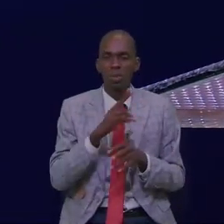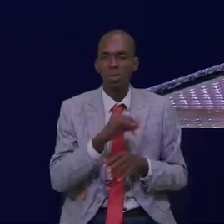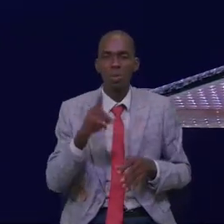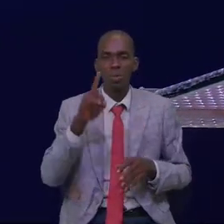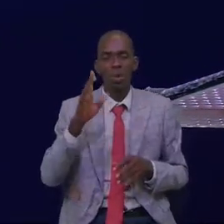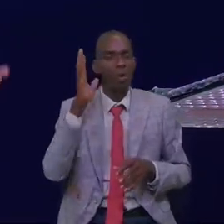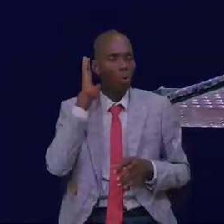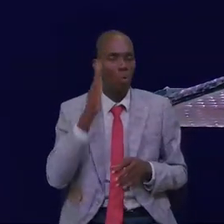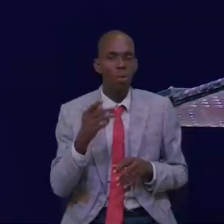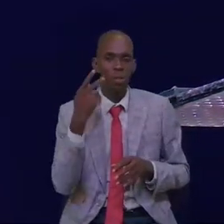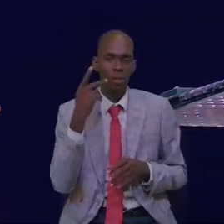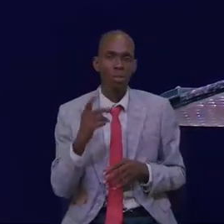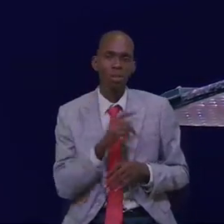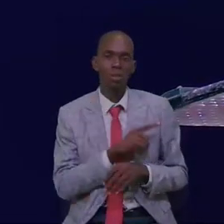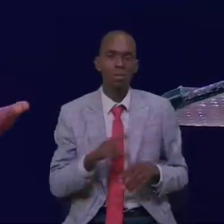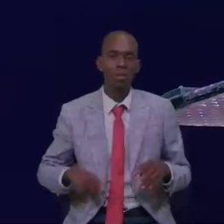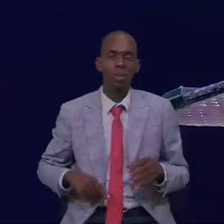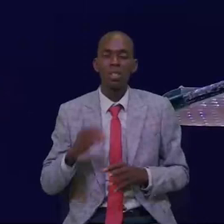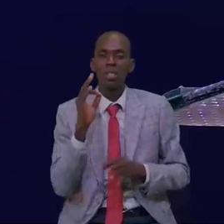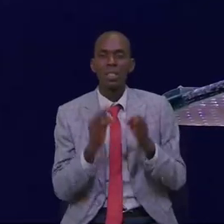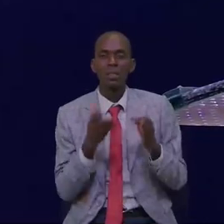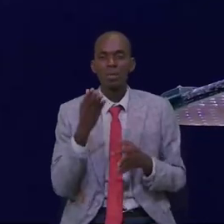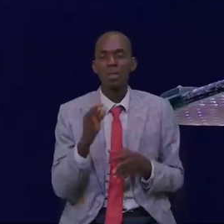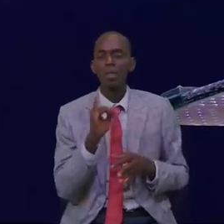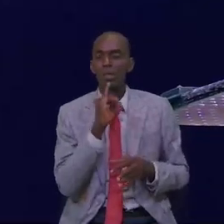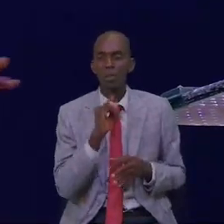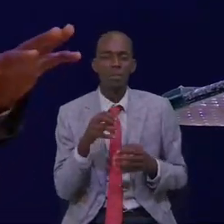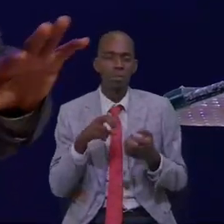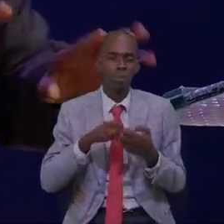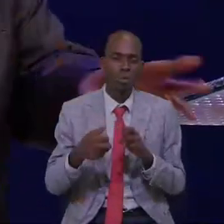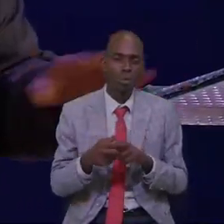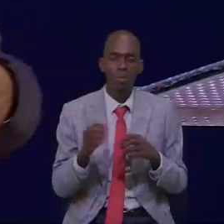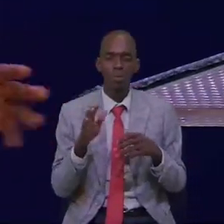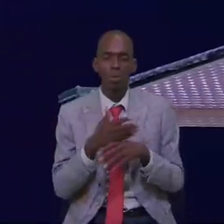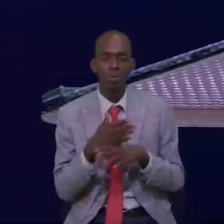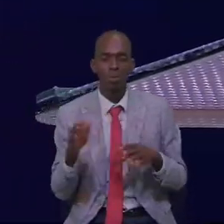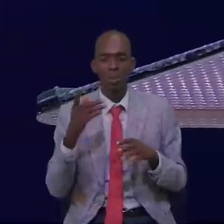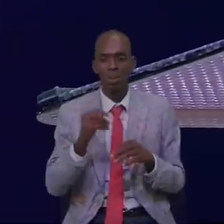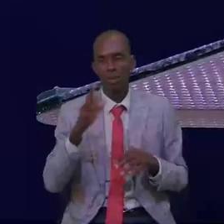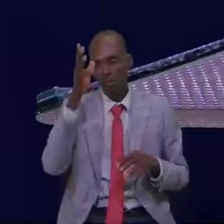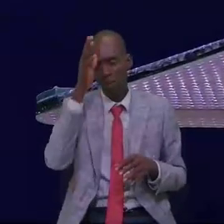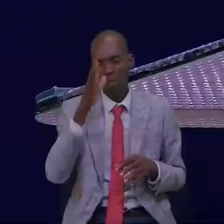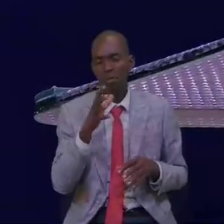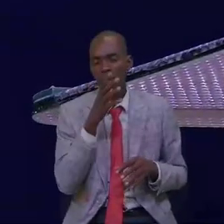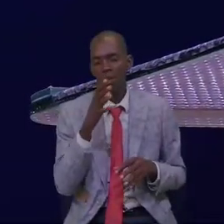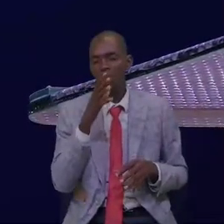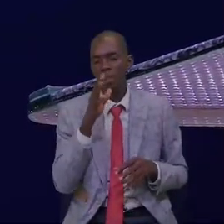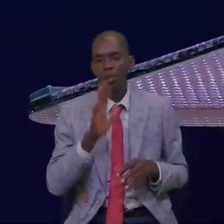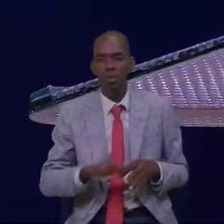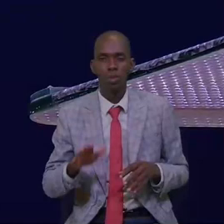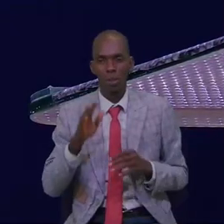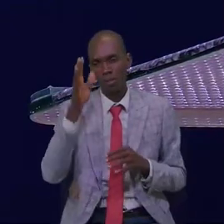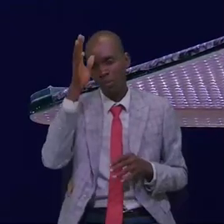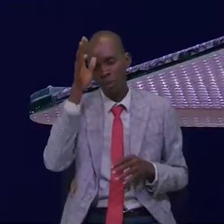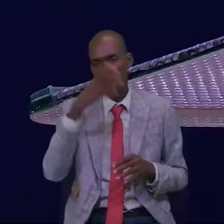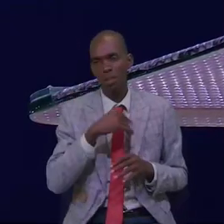mauvaises relations entre la femme et son mari, entre les parents et les enfants, voici l'heure de mettre tout